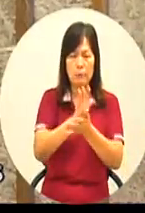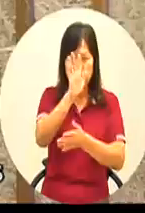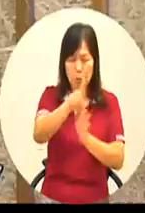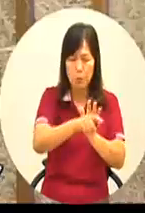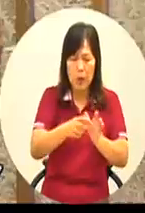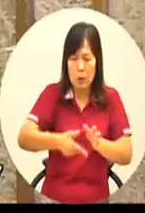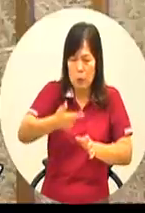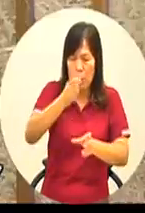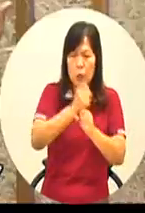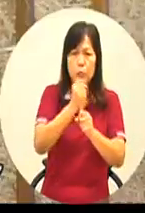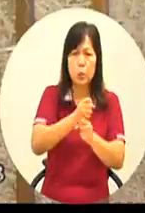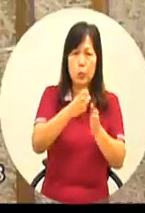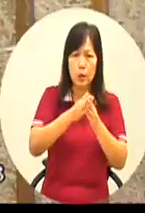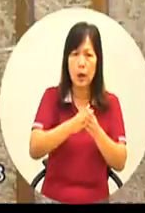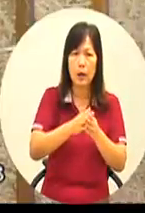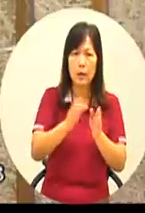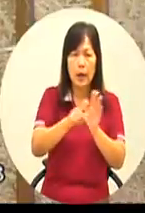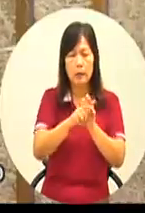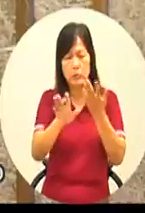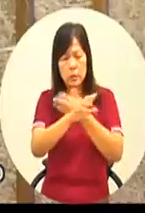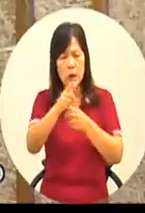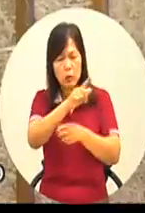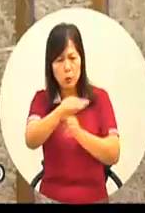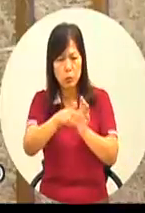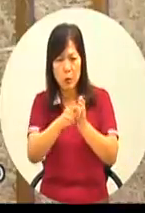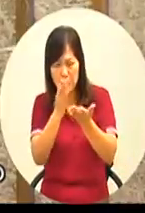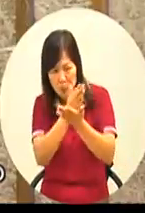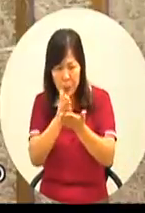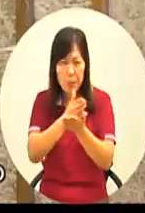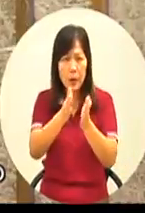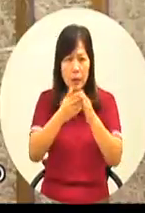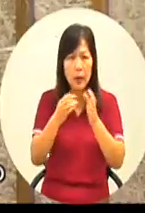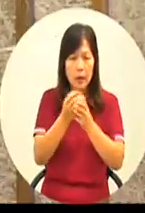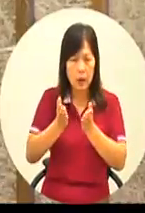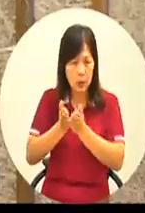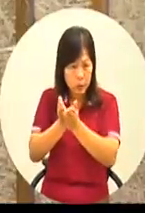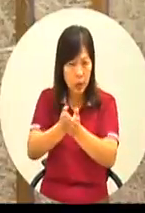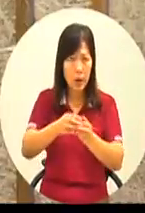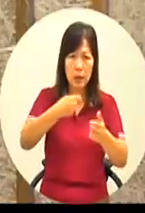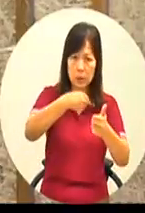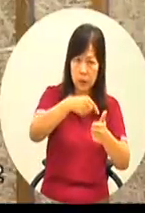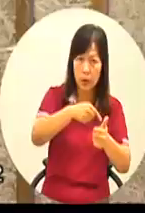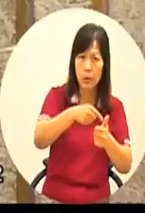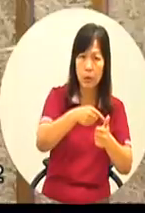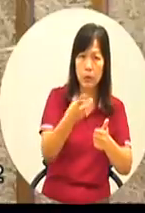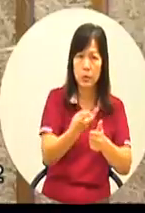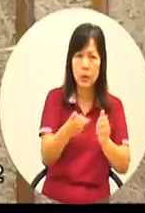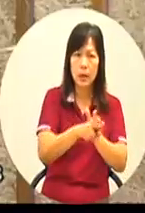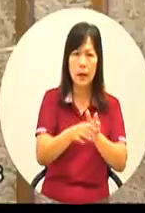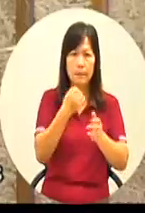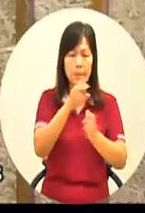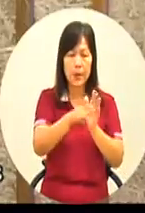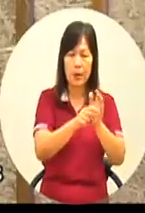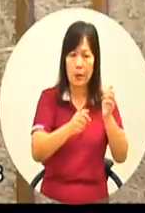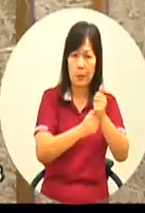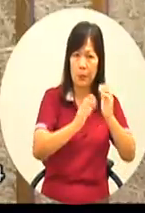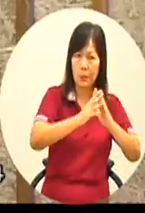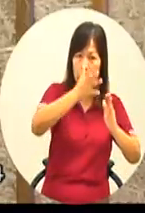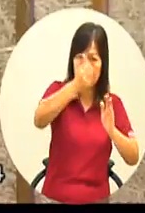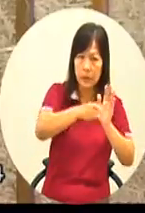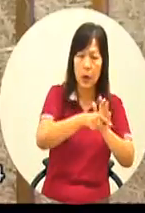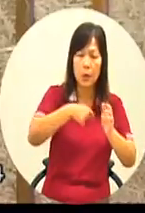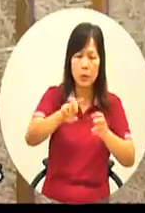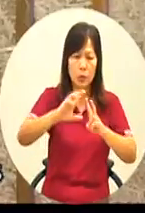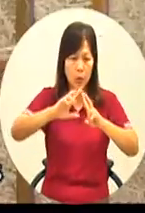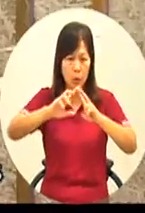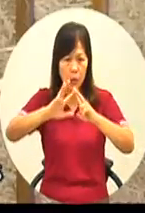行，因为产业你还要必须各方的评估嘛。可在观光航线或者是这个教育，包括我们岘港的副市长，他到我们的小学去